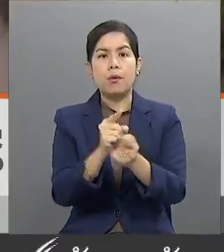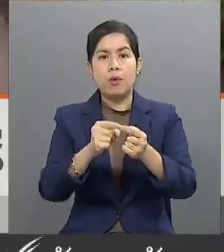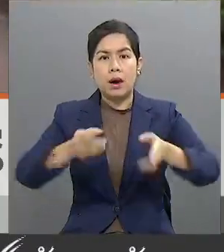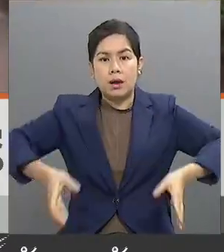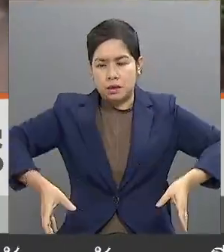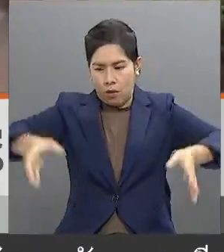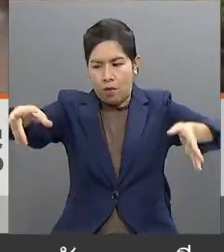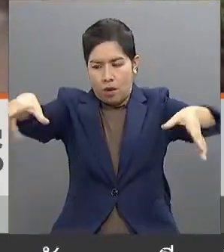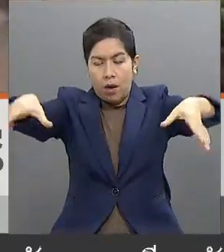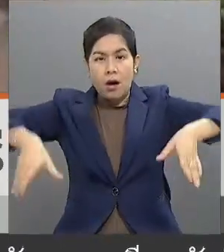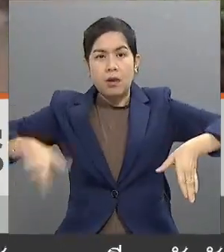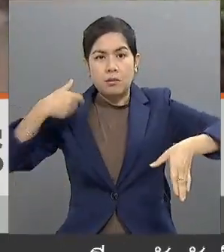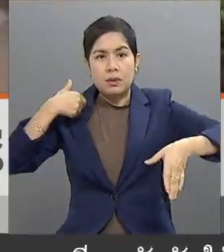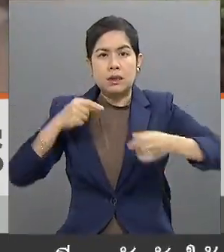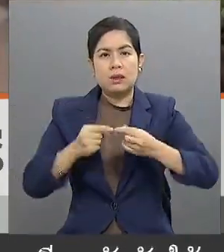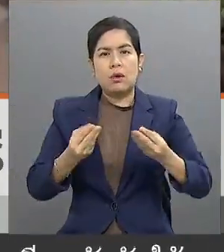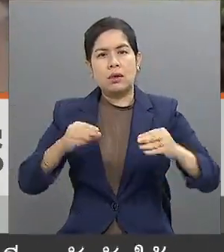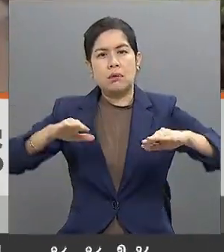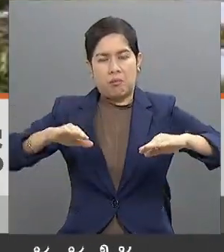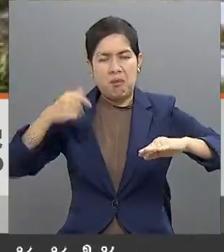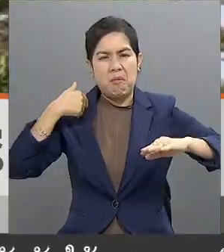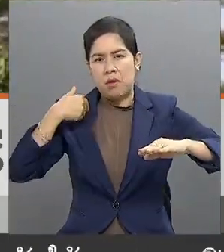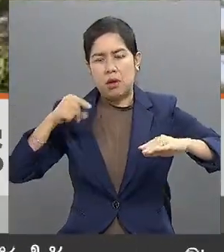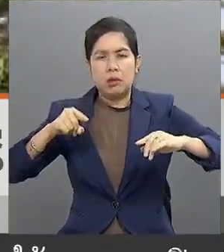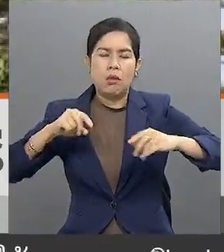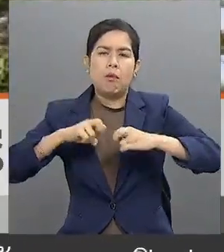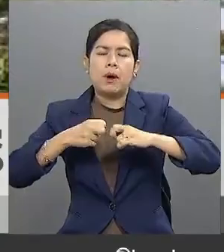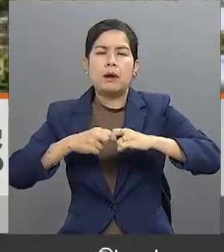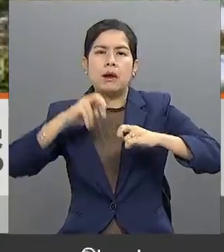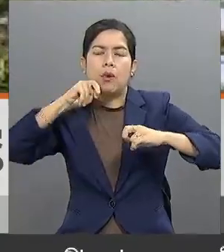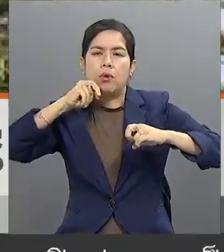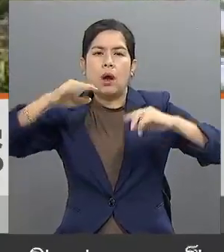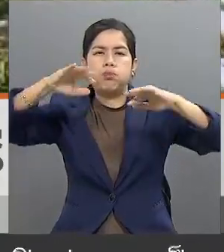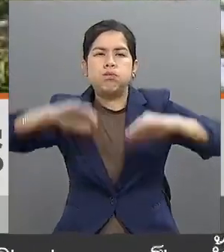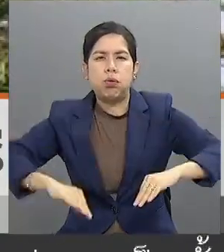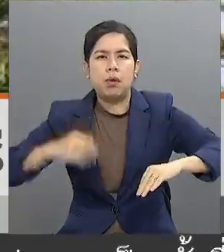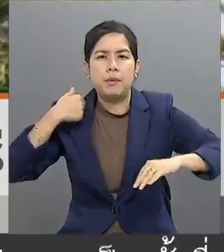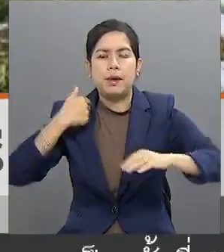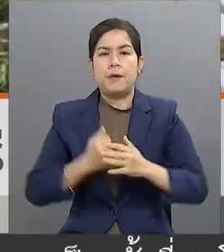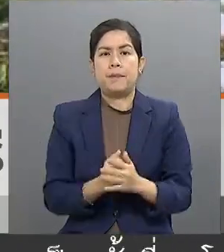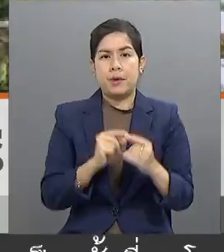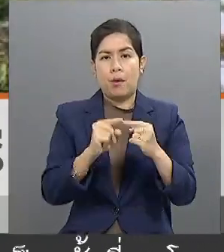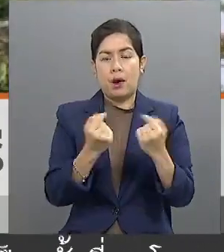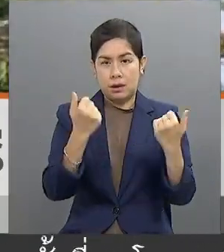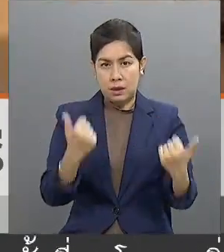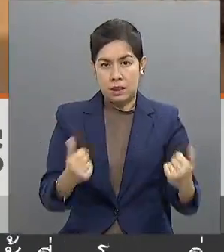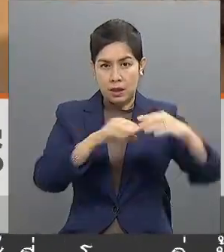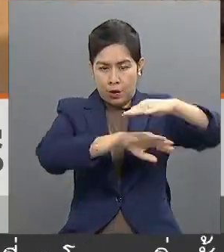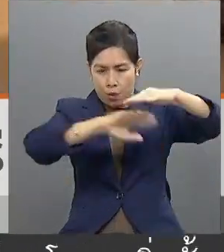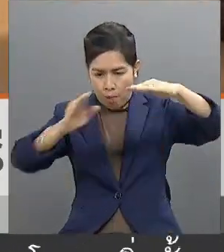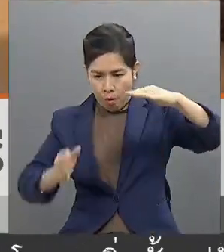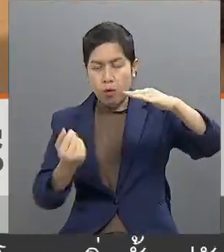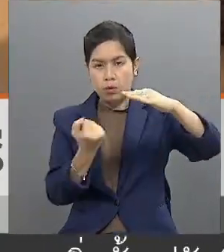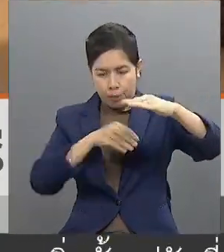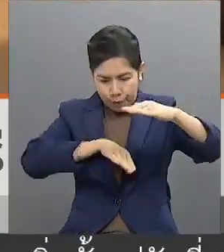สัตว์ป่าถูกน้ำซัดพังเสียหายตลอดแนวค่ะส่วนภายในอุโมงค์น้ำแห้งสนิทเปิดให้รถสัญจรผ่านแล้วแต่ว่าก็ยังต้องเฝ้า